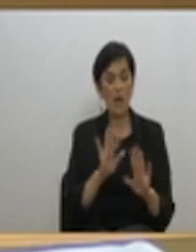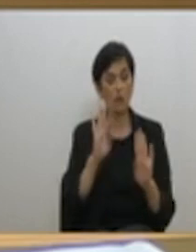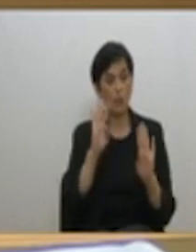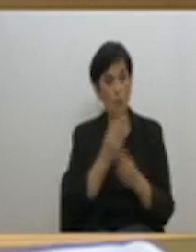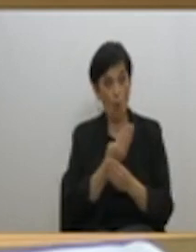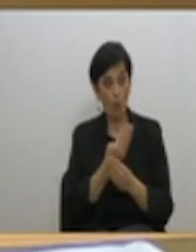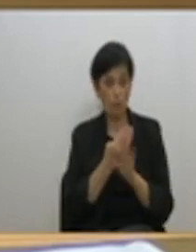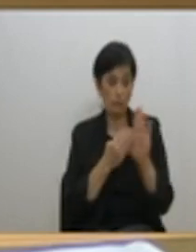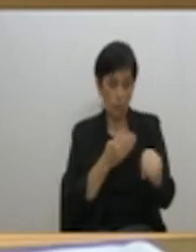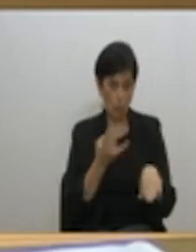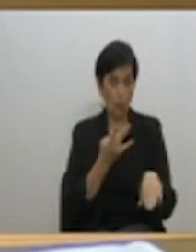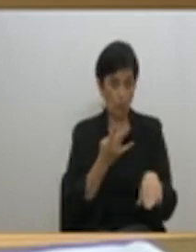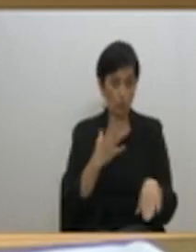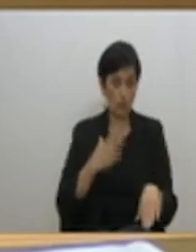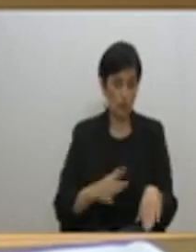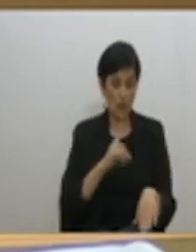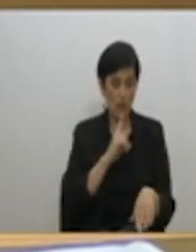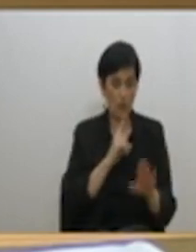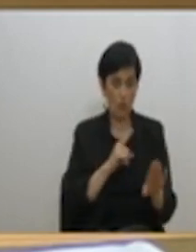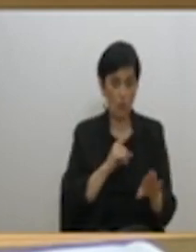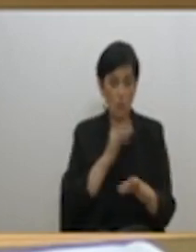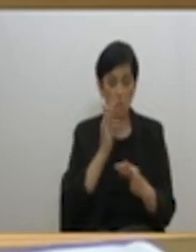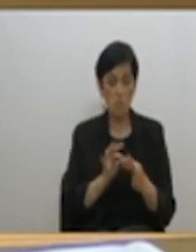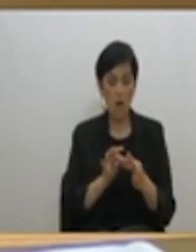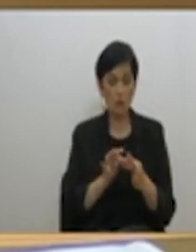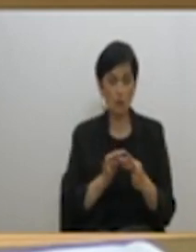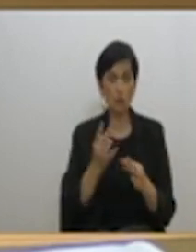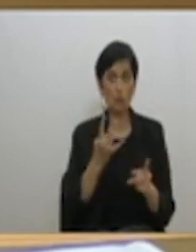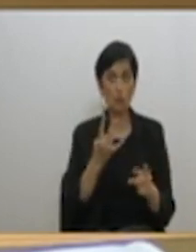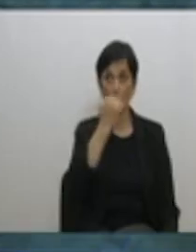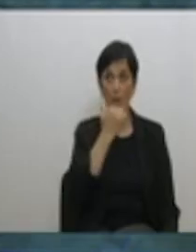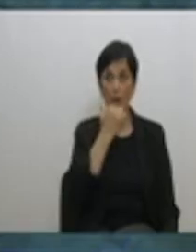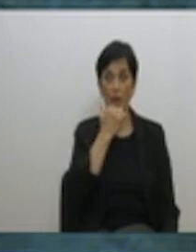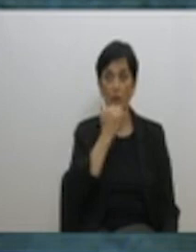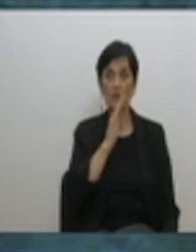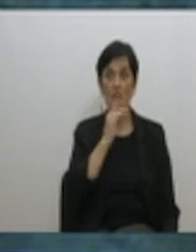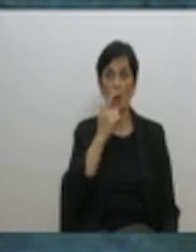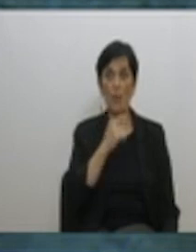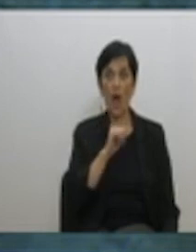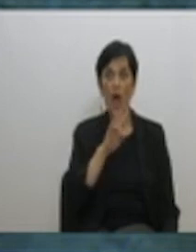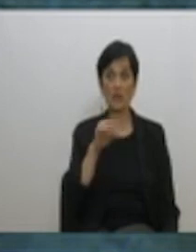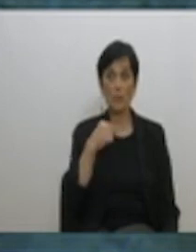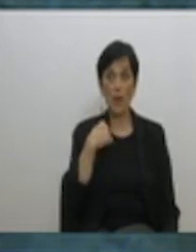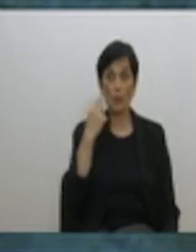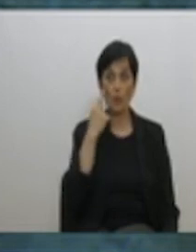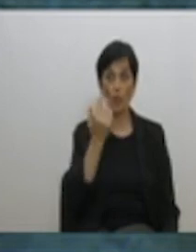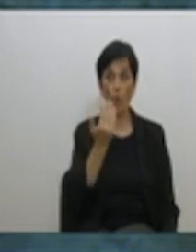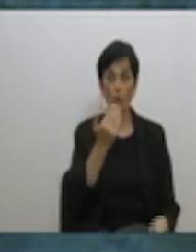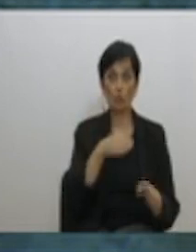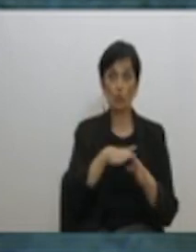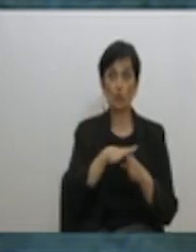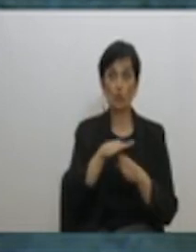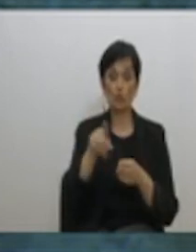მოღალატეობრივი, მაშინ ამასაც უნდა შეეგუოთ და ამ პასუხისმგებლობით უნდა იცხოვროთ. ა ბატონო, ანა მე მგონი თქვენი სრული